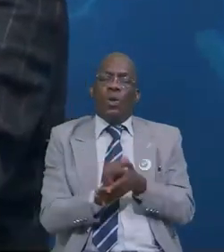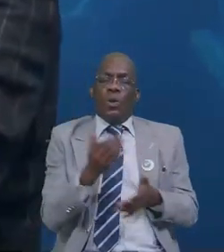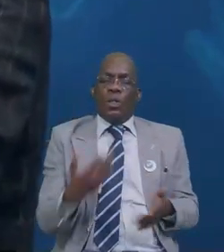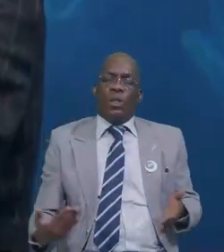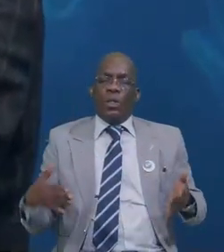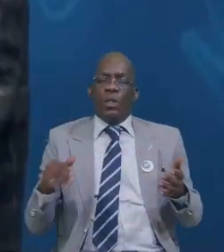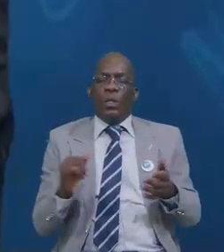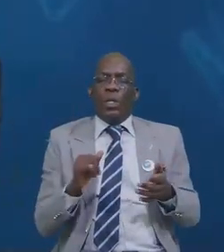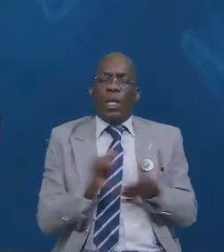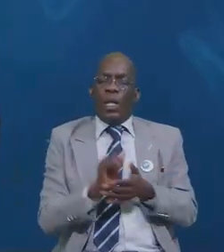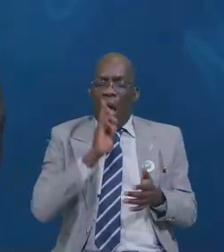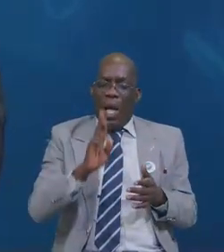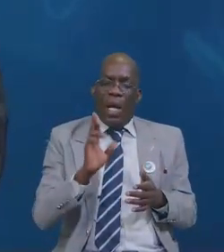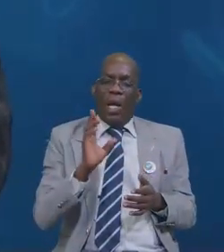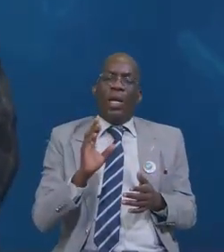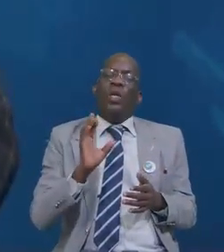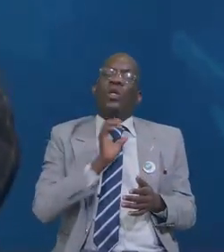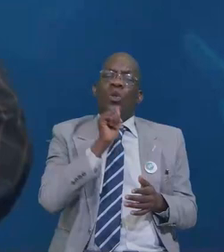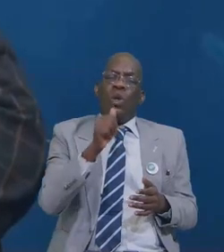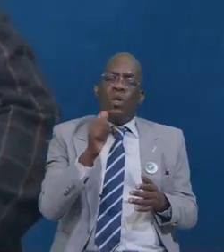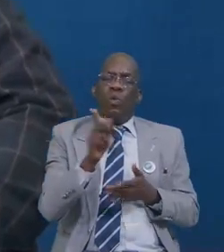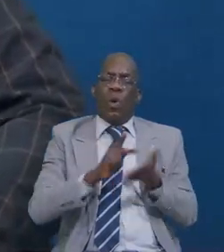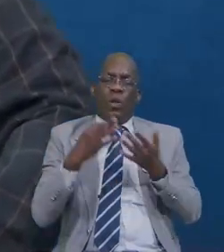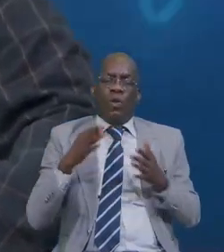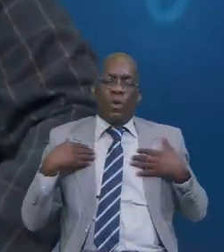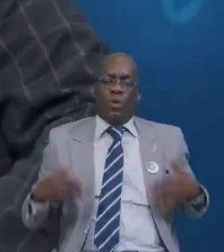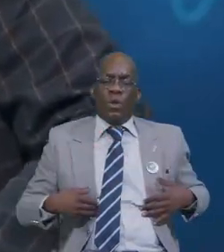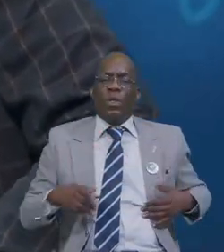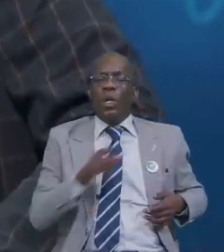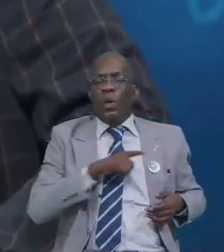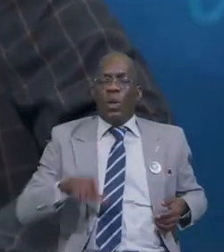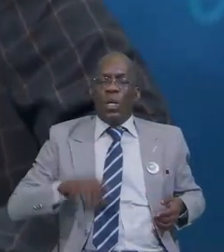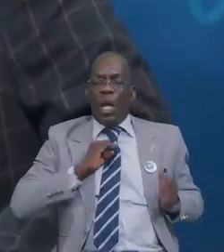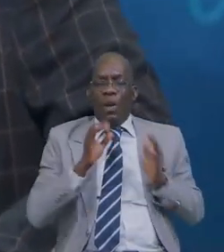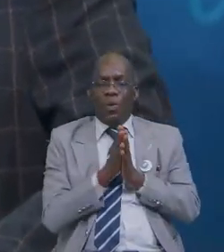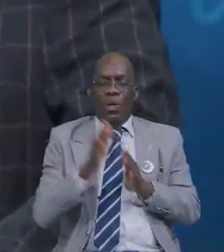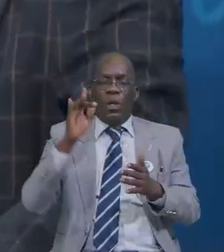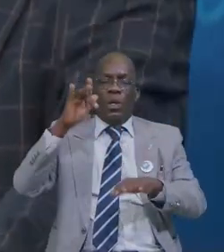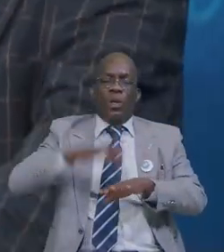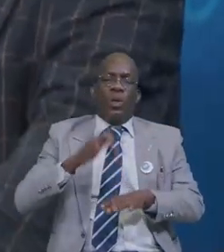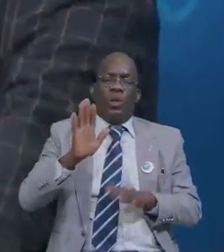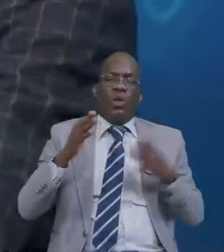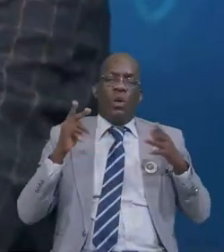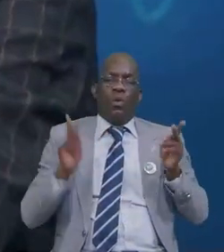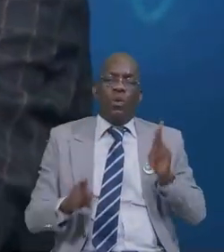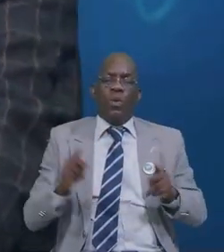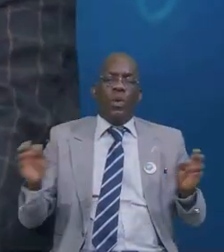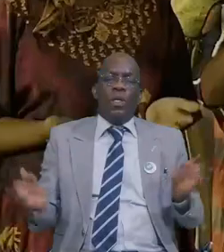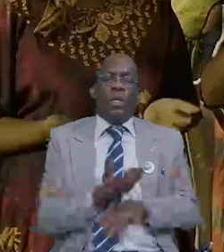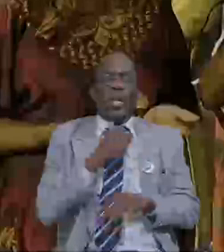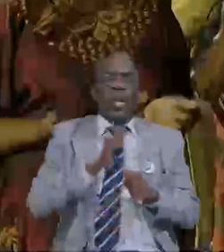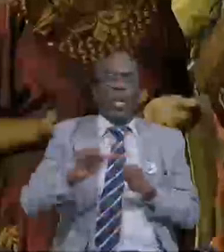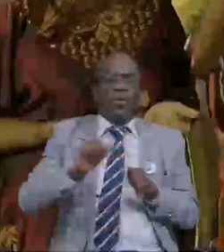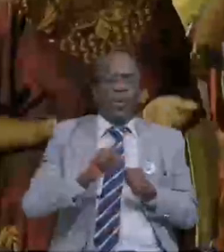tubes, tous ces objets étranges. Seigneur, je prie, touche ton peuple. Ôte tout